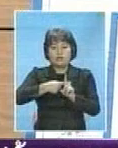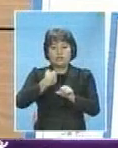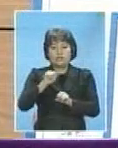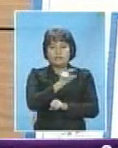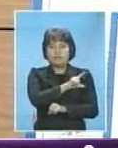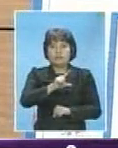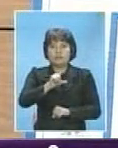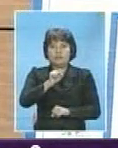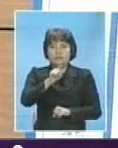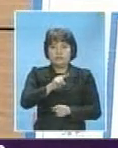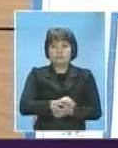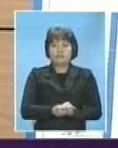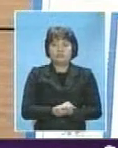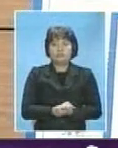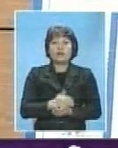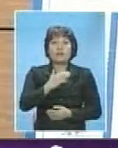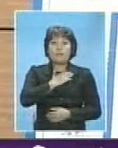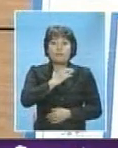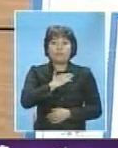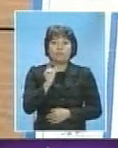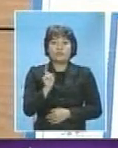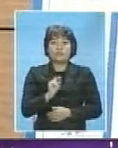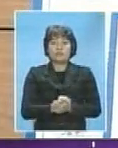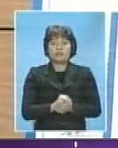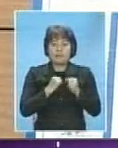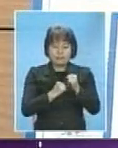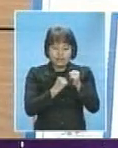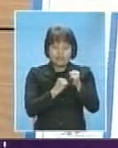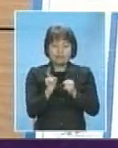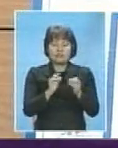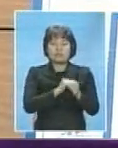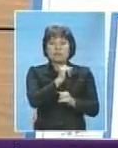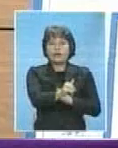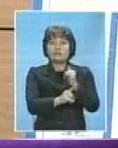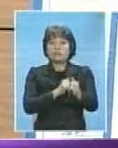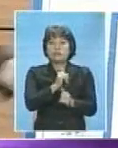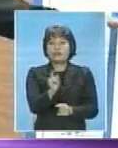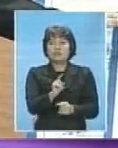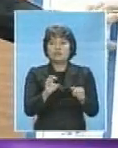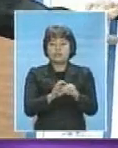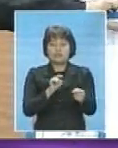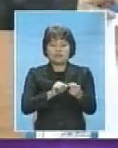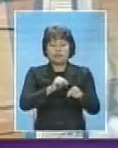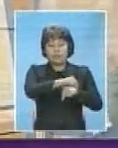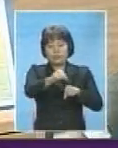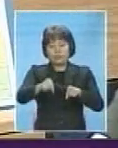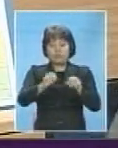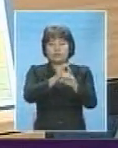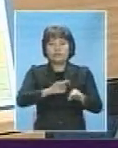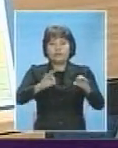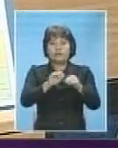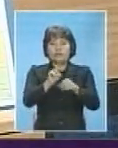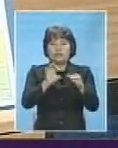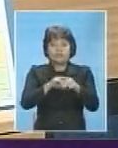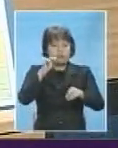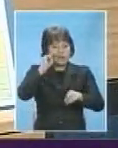21 ตุลาคมในขณะนั้นพวกกระผมเองนะครับก็ได้พยายามที่จะร่วมเดินทางไปยังพื้นที่ที่ถือว่ามีความสำคัญในการระบายน้ำโดย